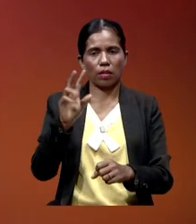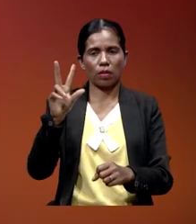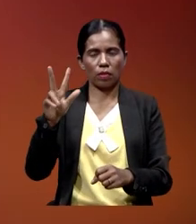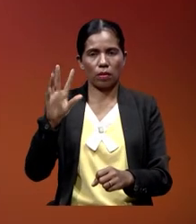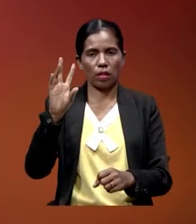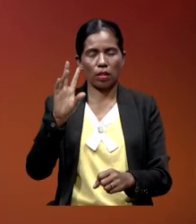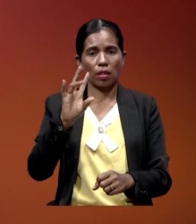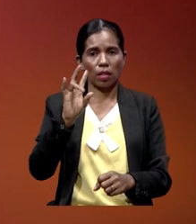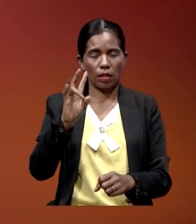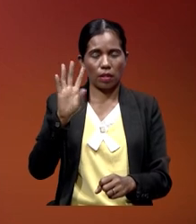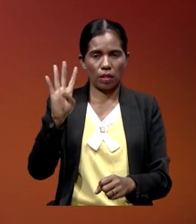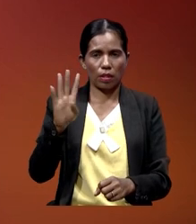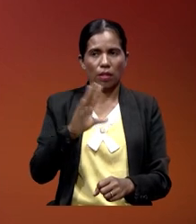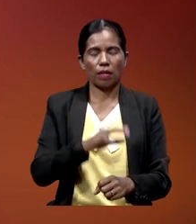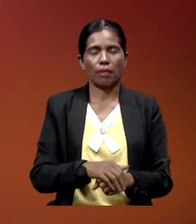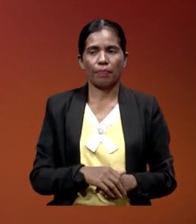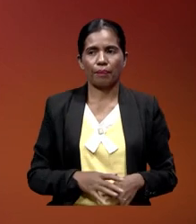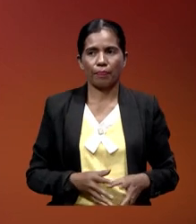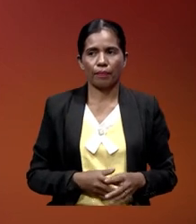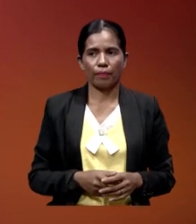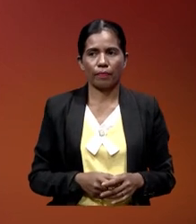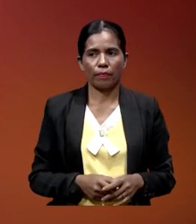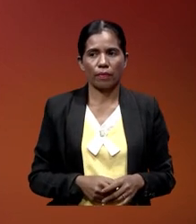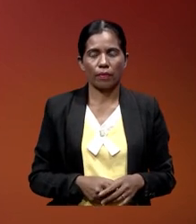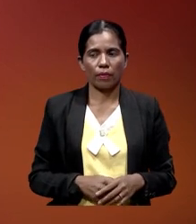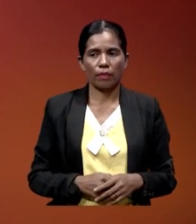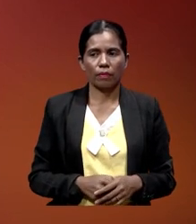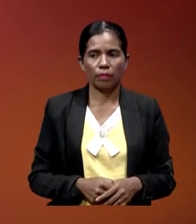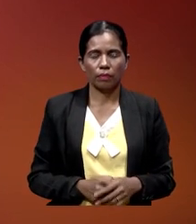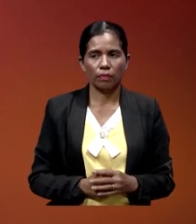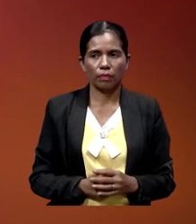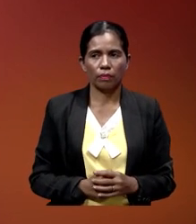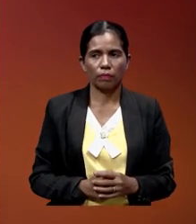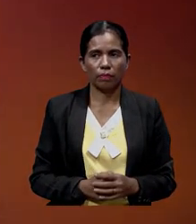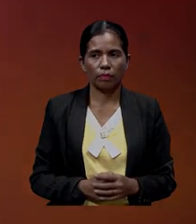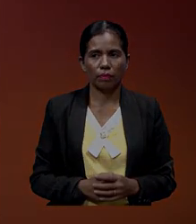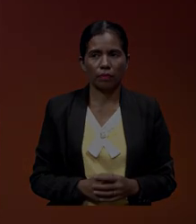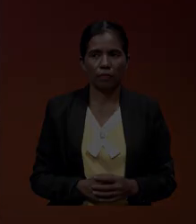aman Felizmino Alves, no inan Rosa Madeira Alves, ekipa kobertura, Ziemen.